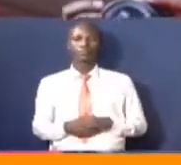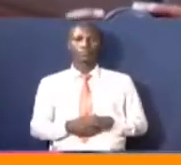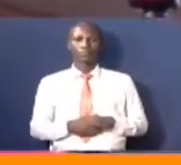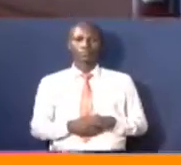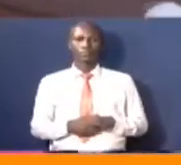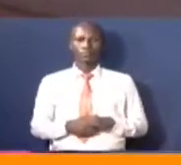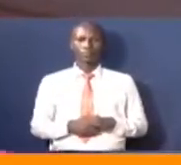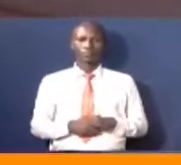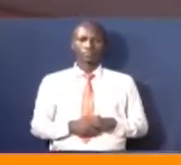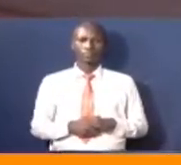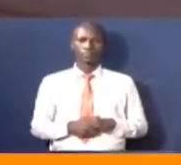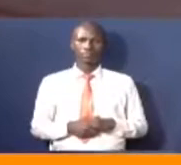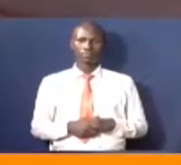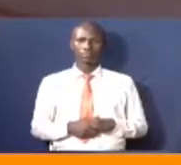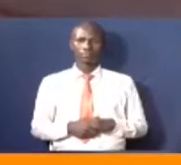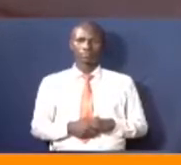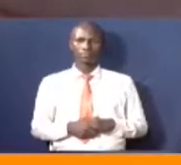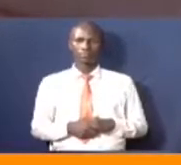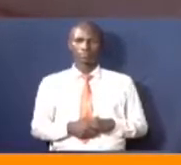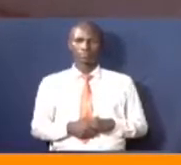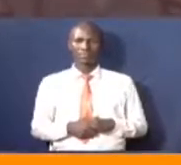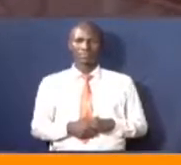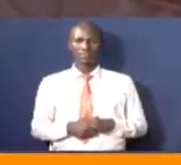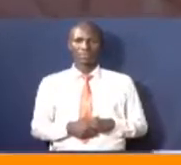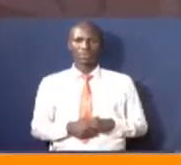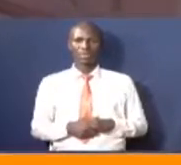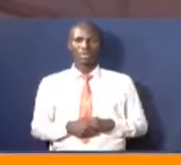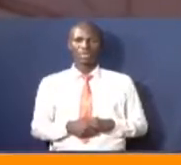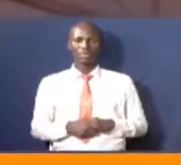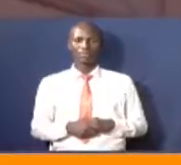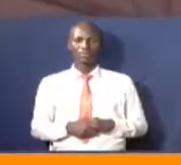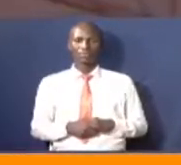Umoja wenu ni nguvu zetu.